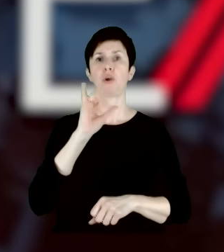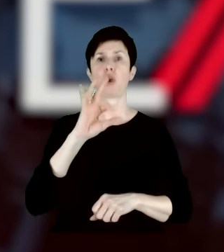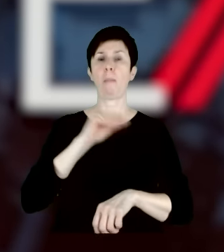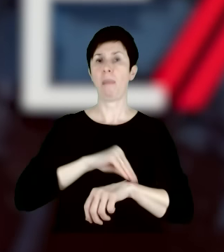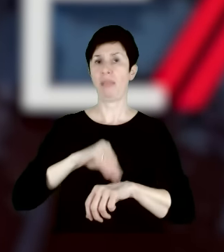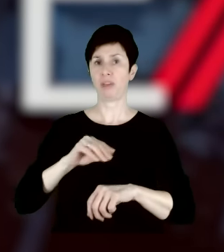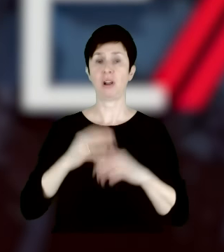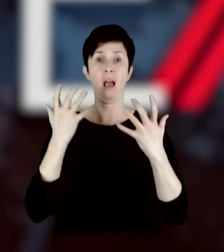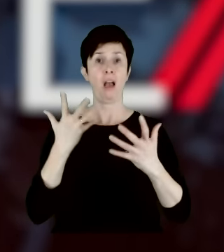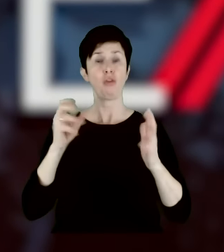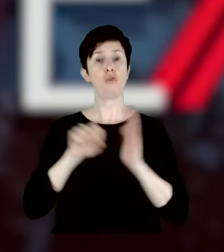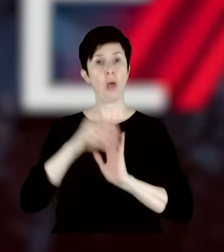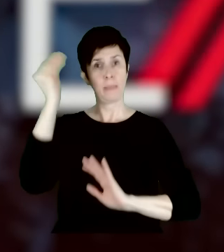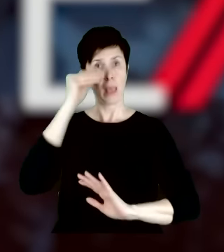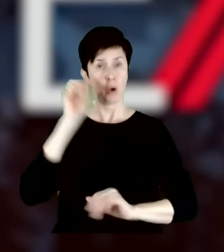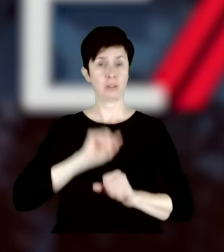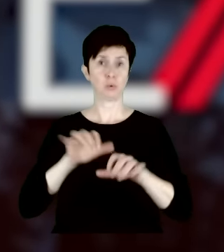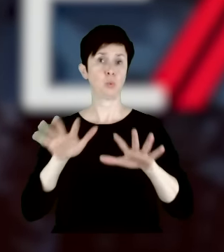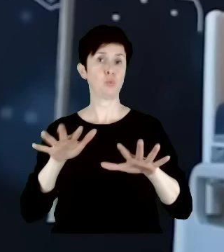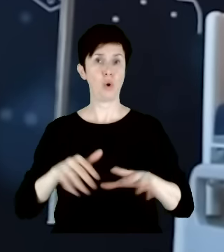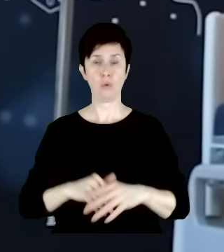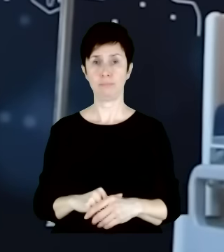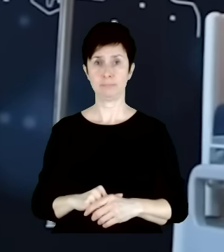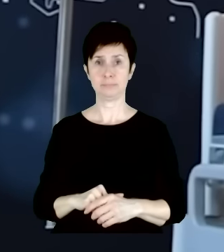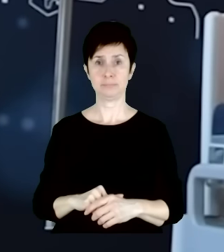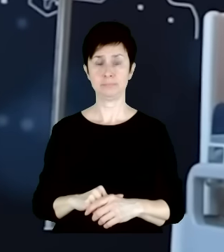chętnych do zgłębiania wiedzy nie brakuje.